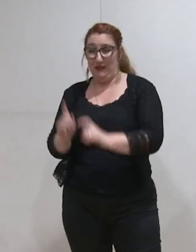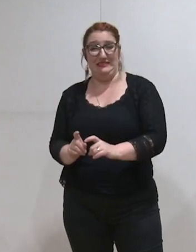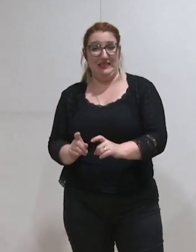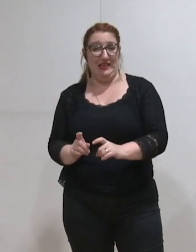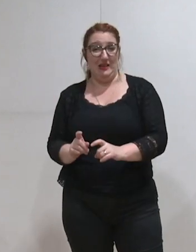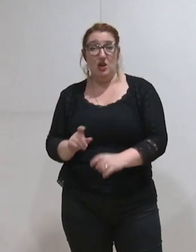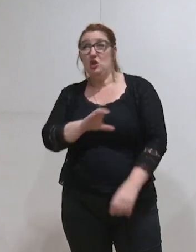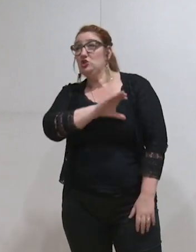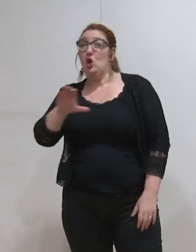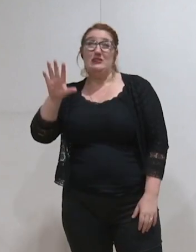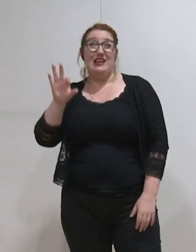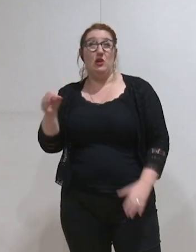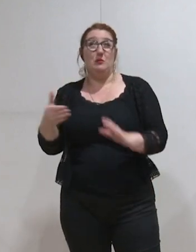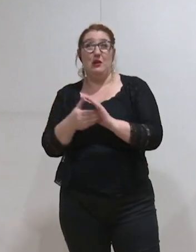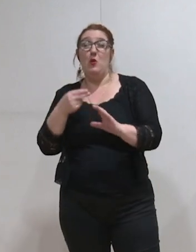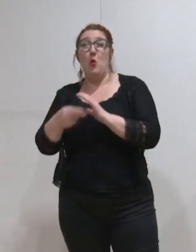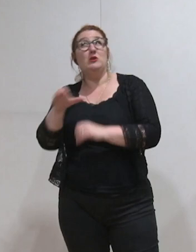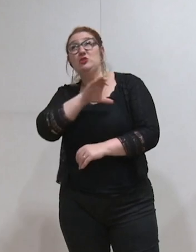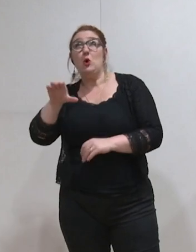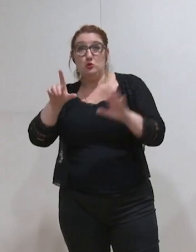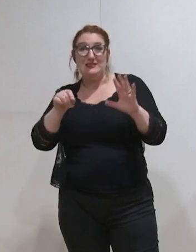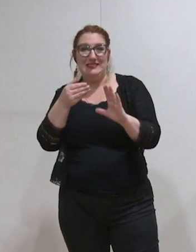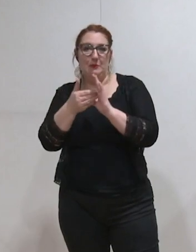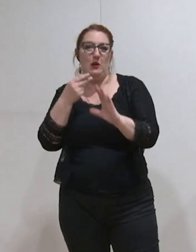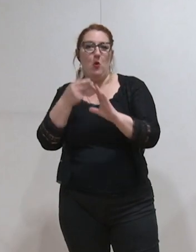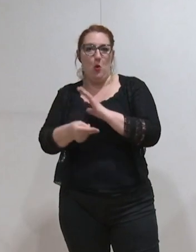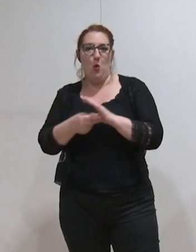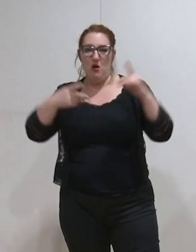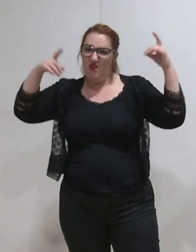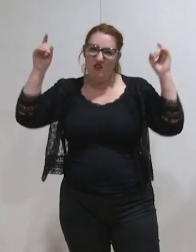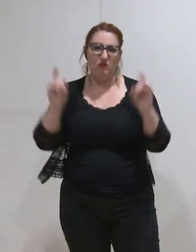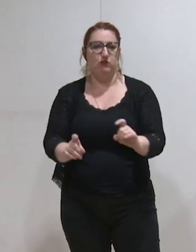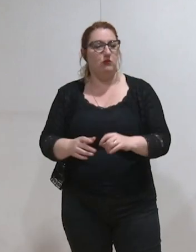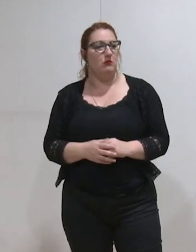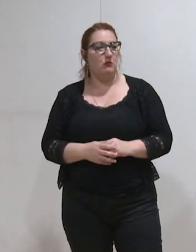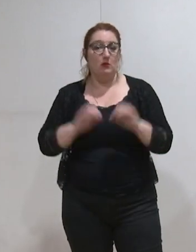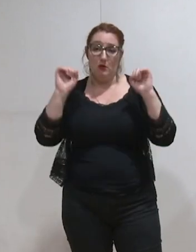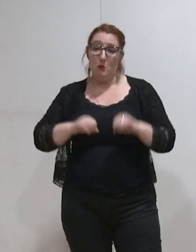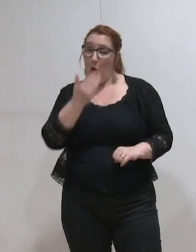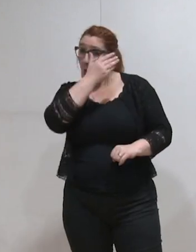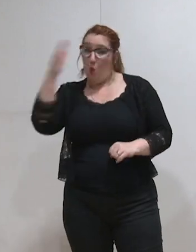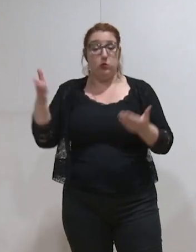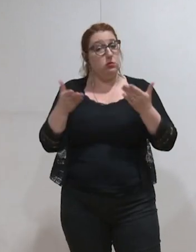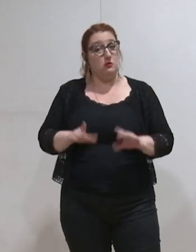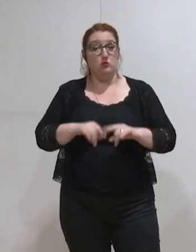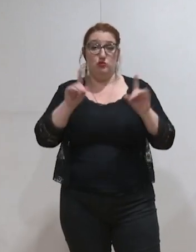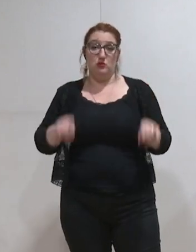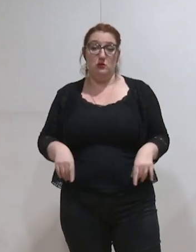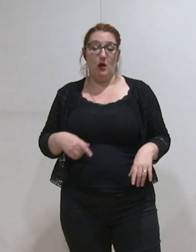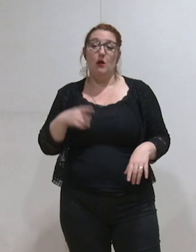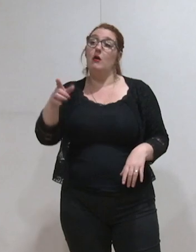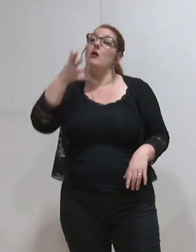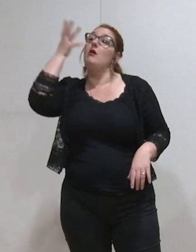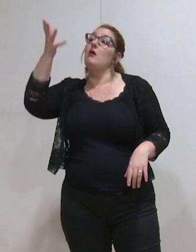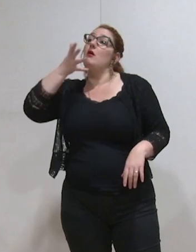de plus de 150000 € de 170000 € les subventions à ces associations vous auriez pu faire d'autres choix budgétaires cessz de vous réfugier